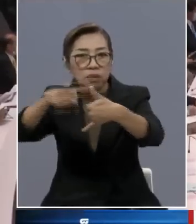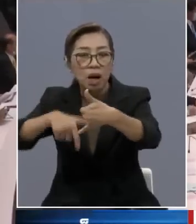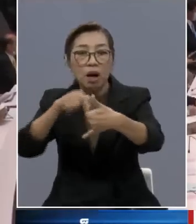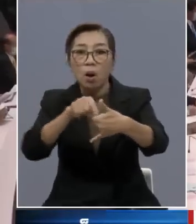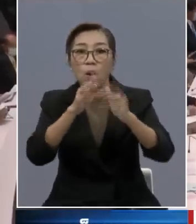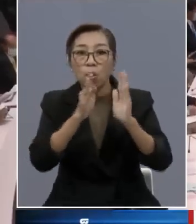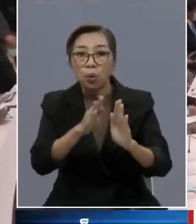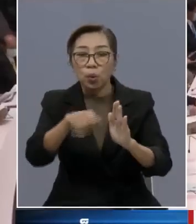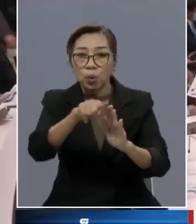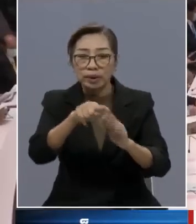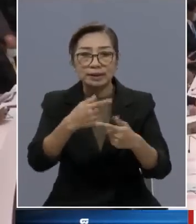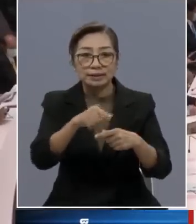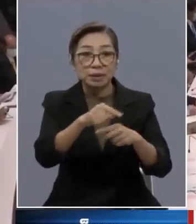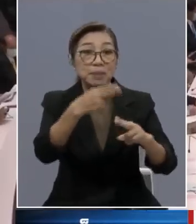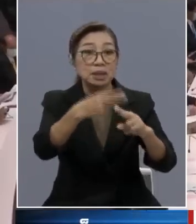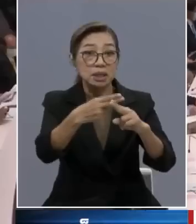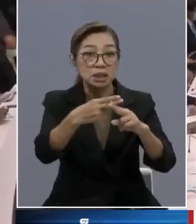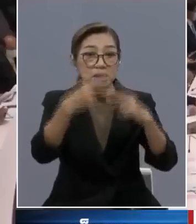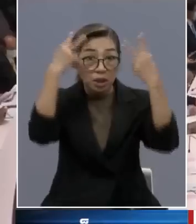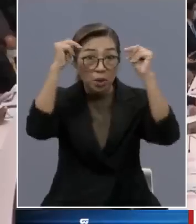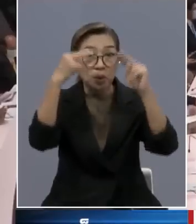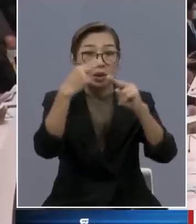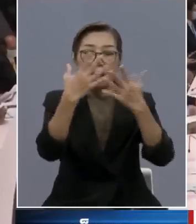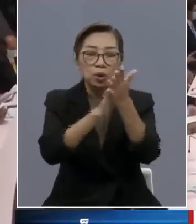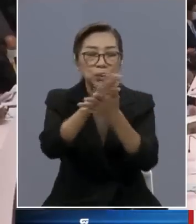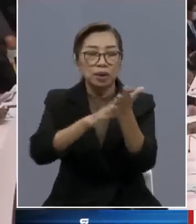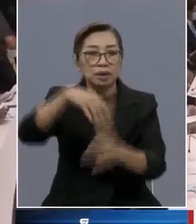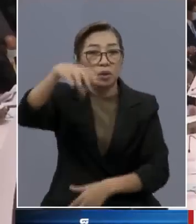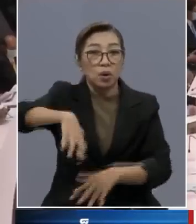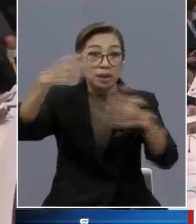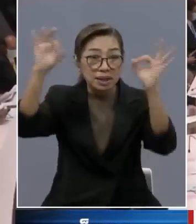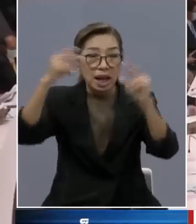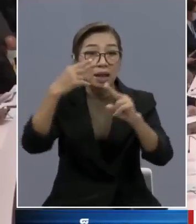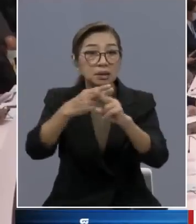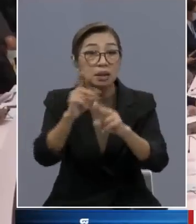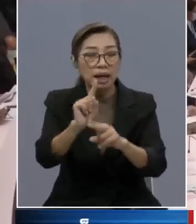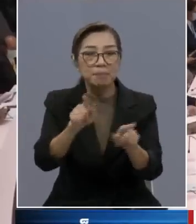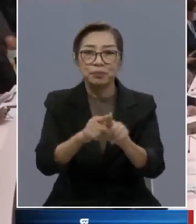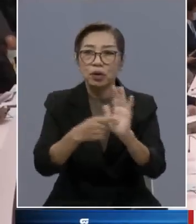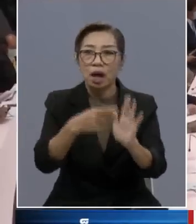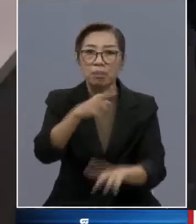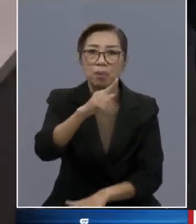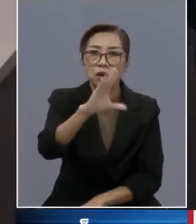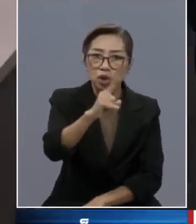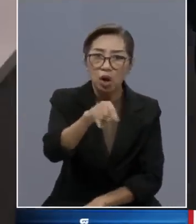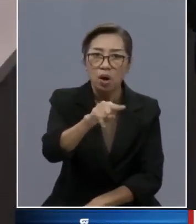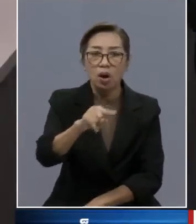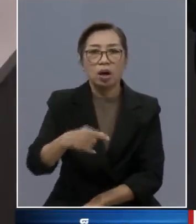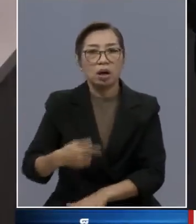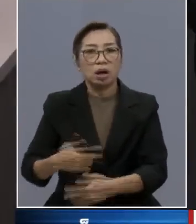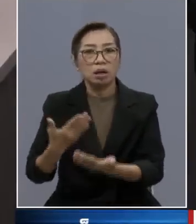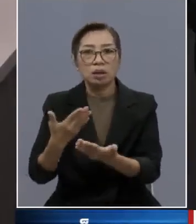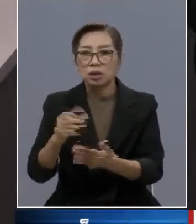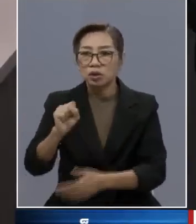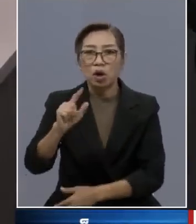คคลผู้ได้รับการเสนอชื่อให้ดำรงตำแหน่งองค์กรอิสระนะฮะก็มีทั้งปปช.มีกรรมการตรวจเงินแผ่นดินน